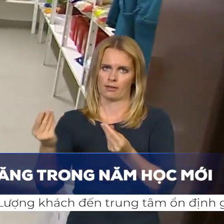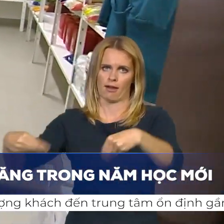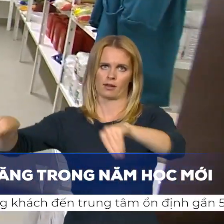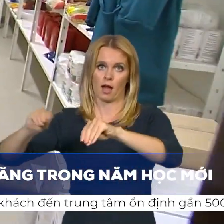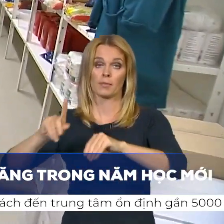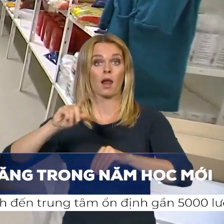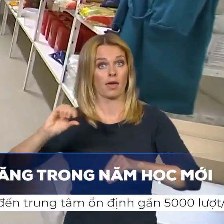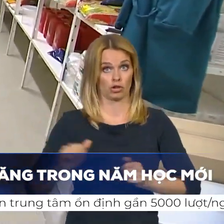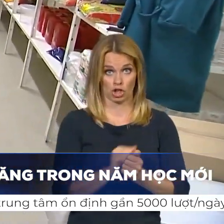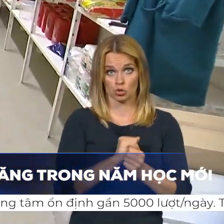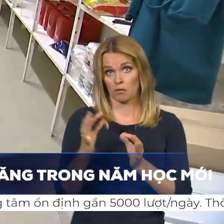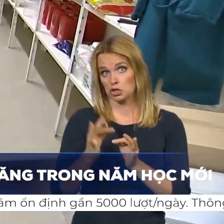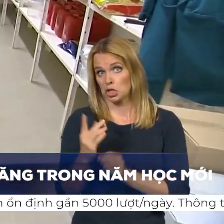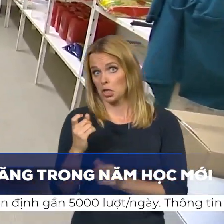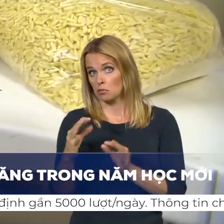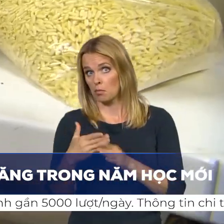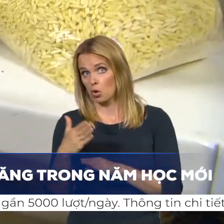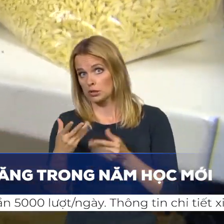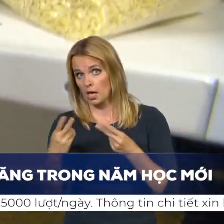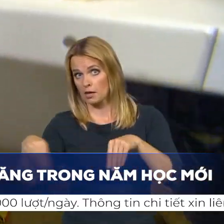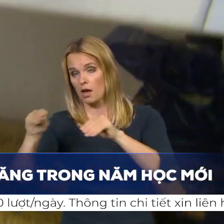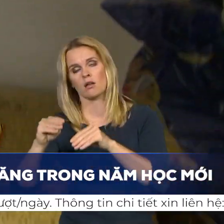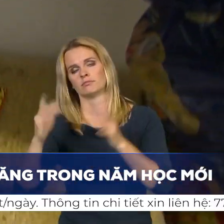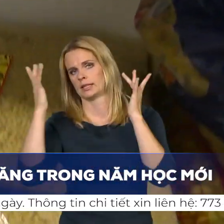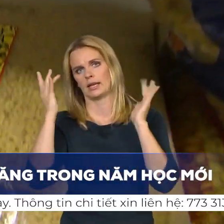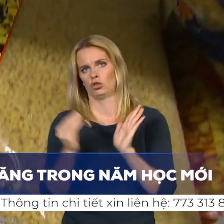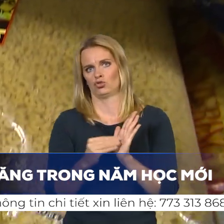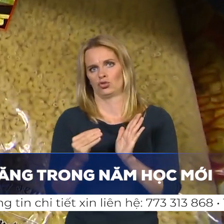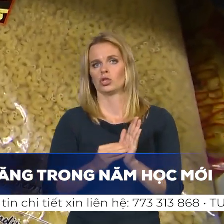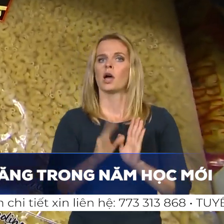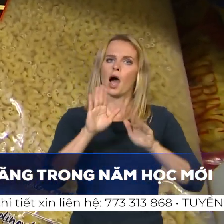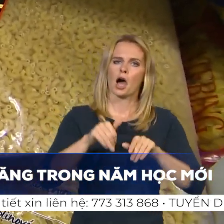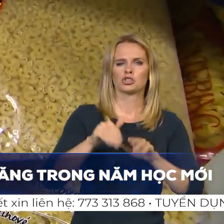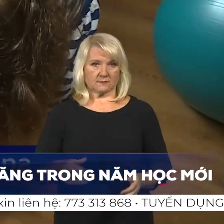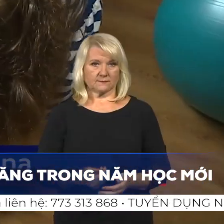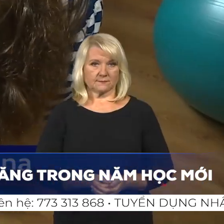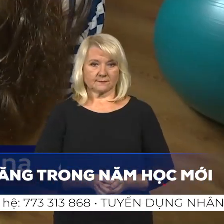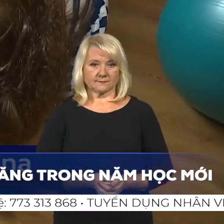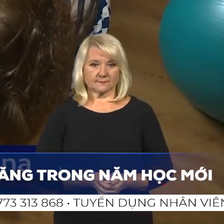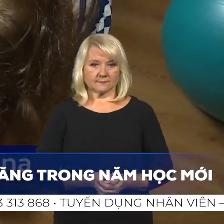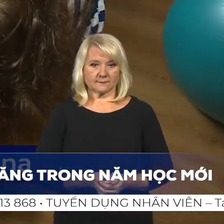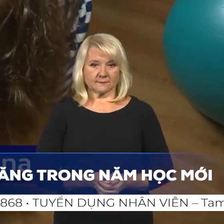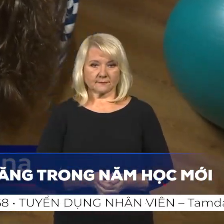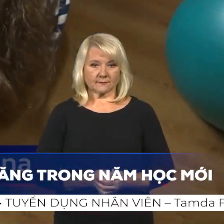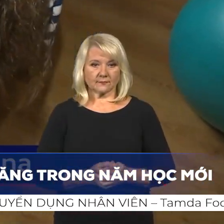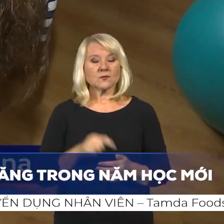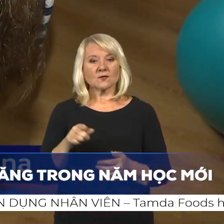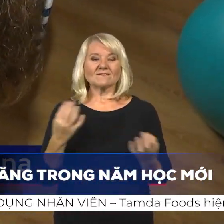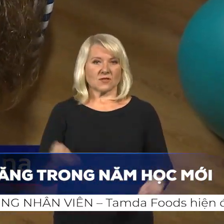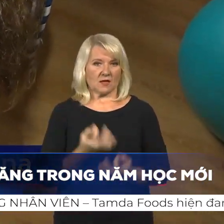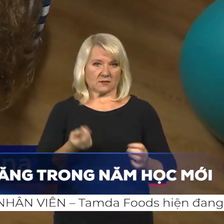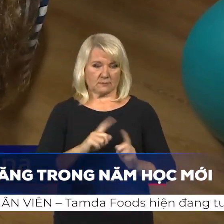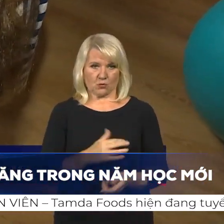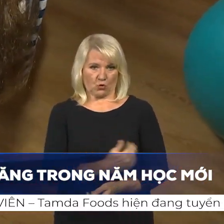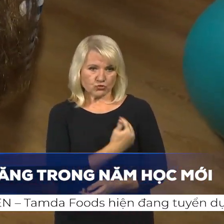các nhà ăn sẽ xem xét sự phát triển của giá nguyên liệu và quyết định có tăng thêm giá một lần nữa hay không do giá cả tăng cao Chính phủ đã